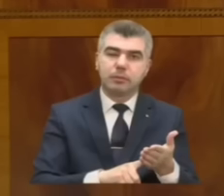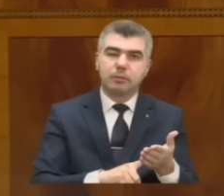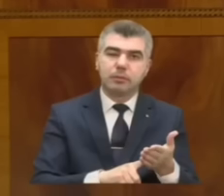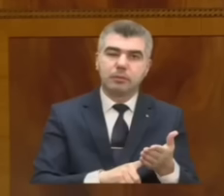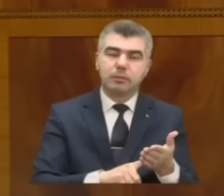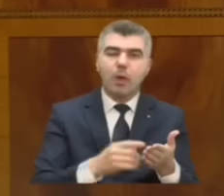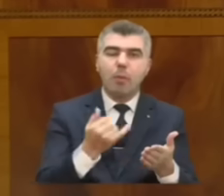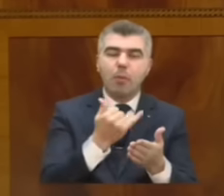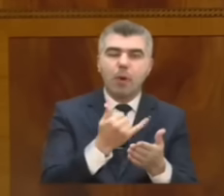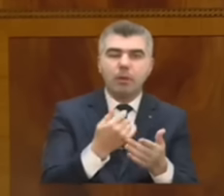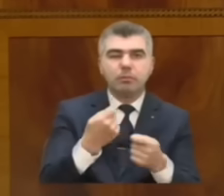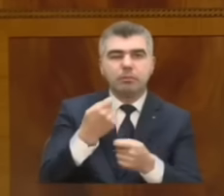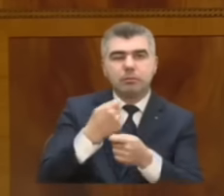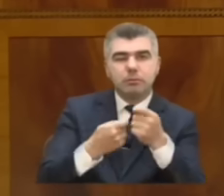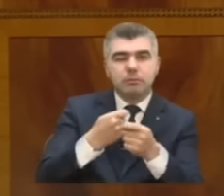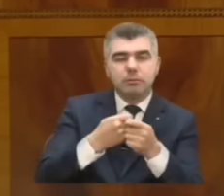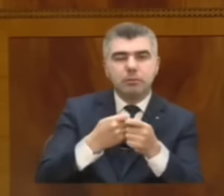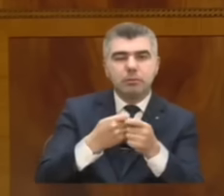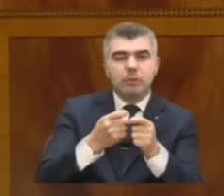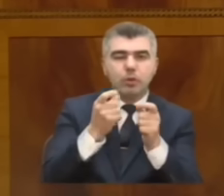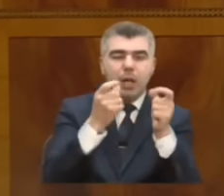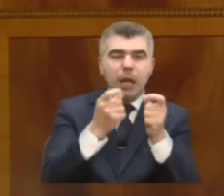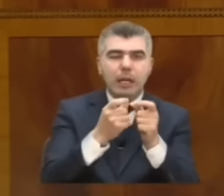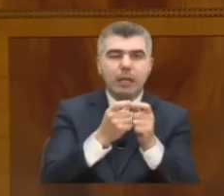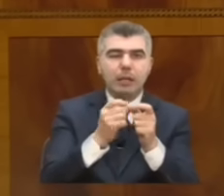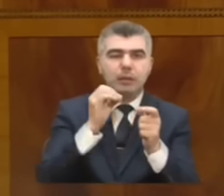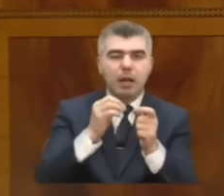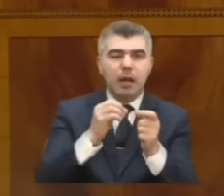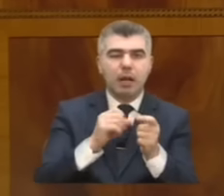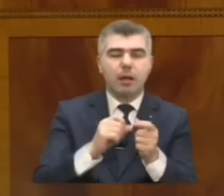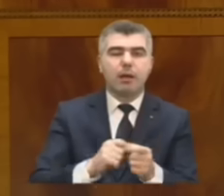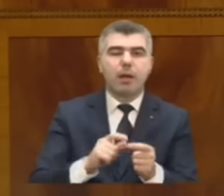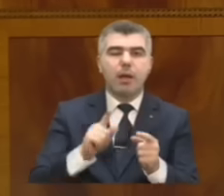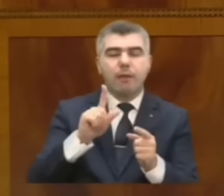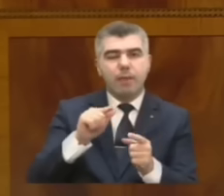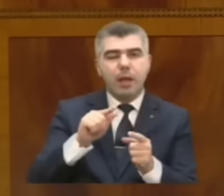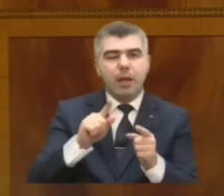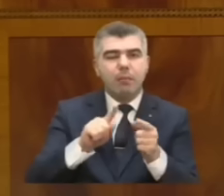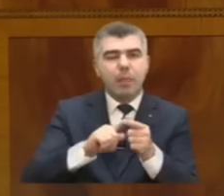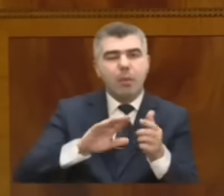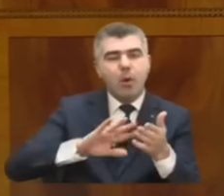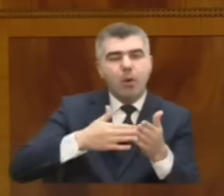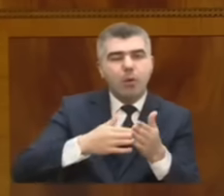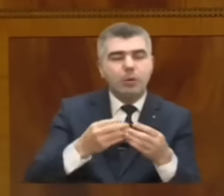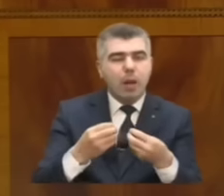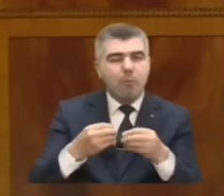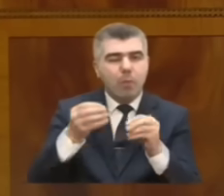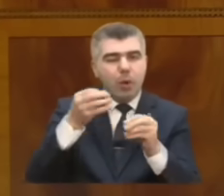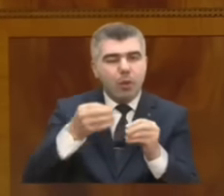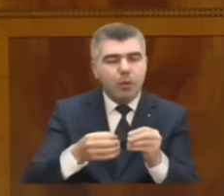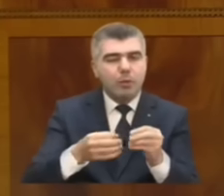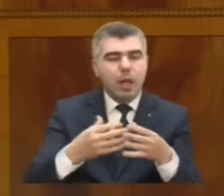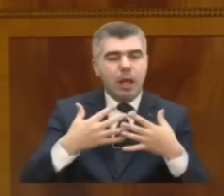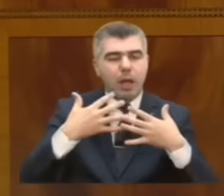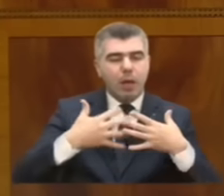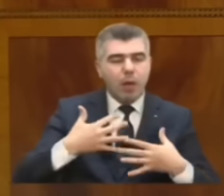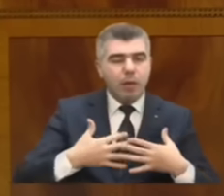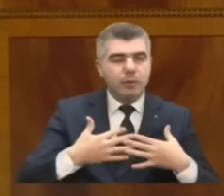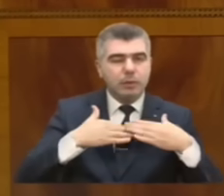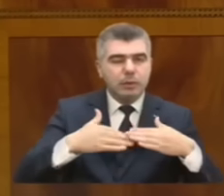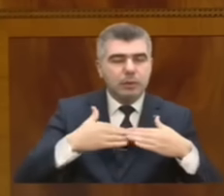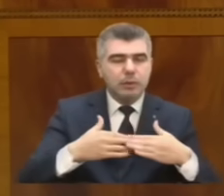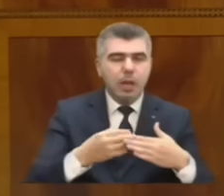من أجل تحسين القدرة التنافسية للمقاولات المغربية الصغرى والمتوسطة خاصة في القطاعات الرائدة في مجال التصدير، النسيج، الصناعة